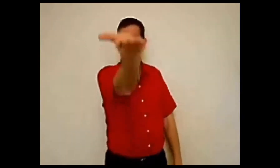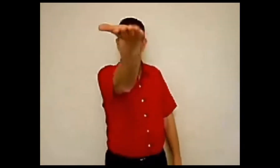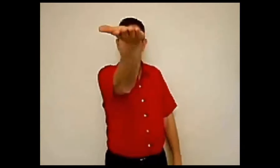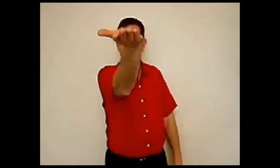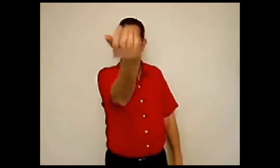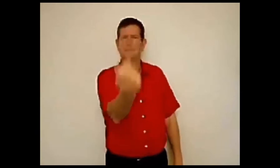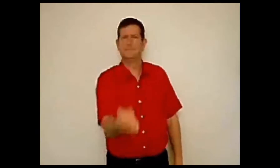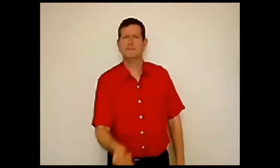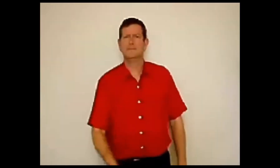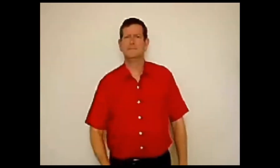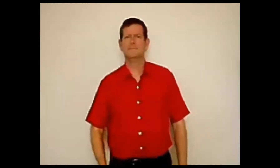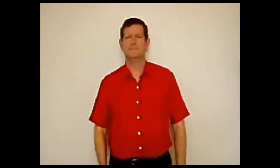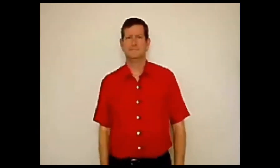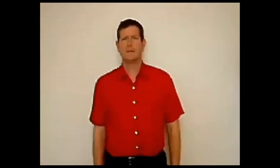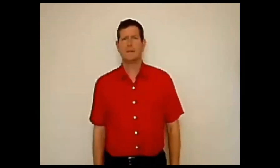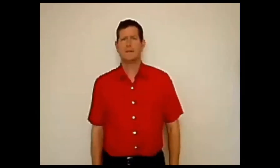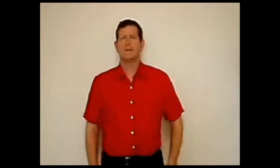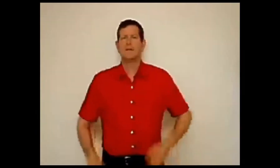Se lever.